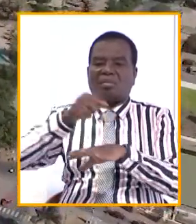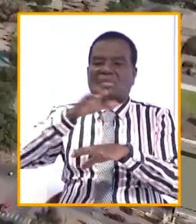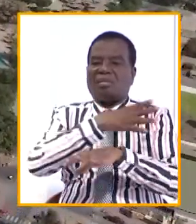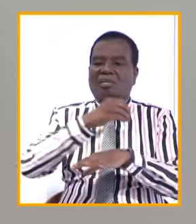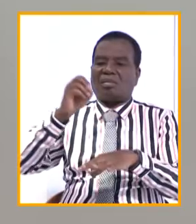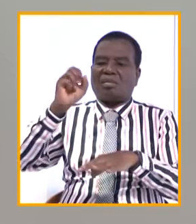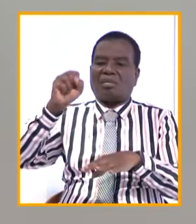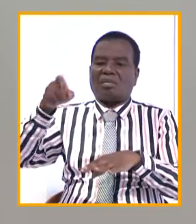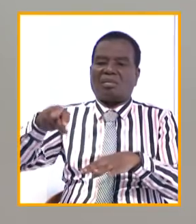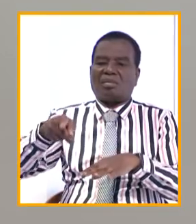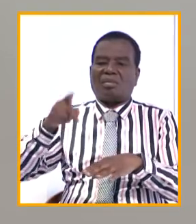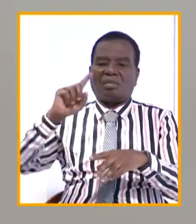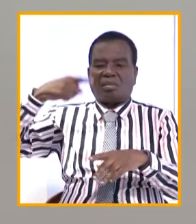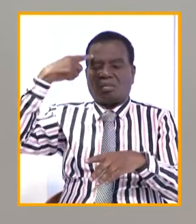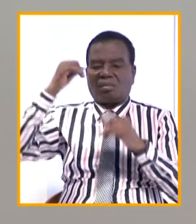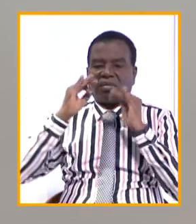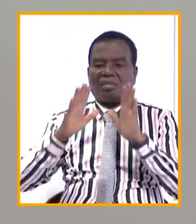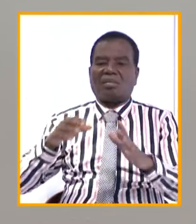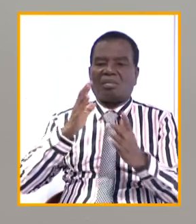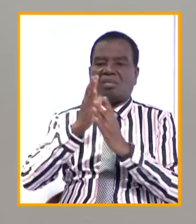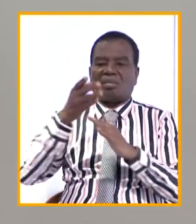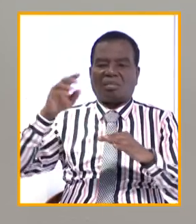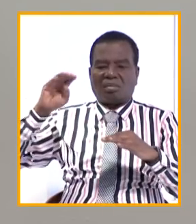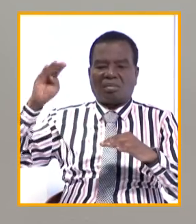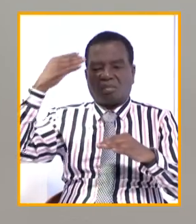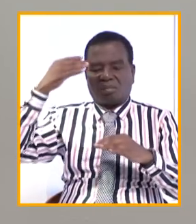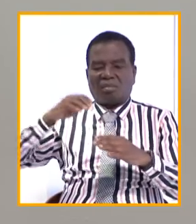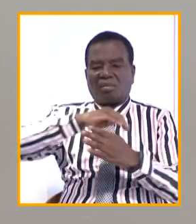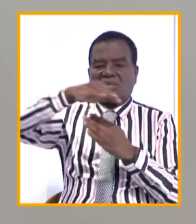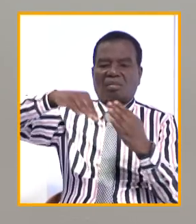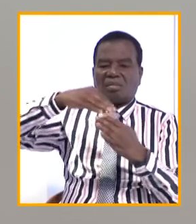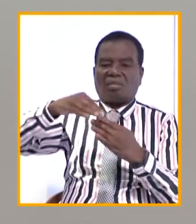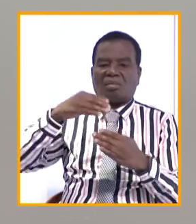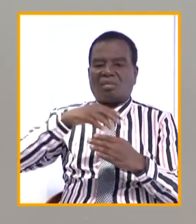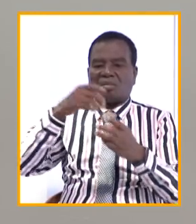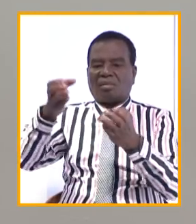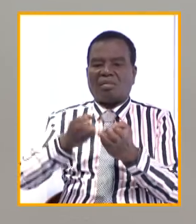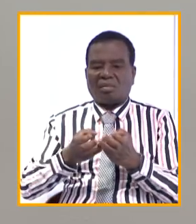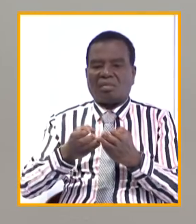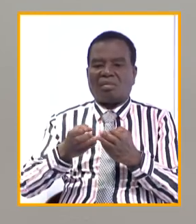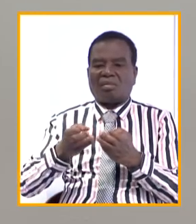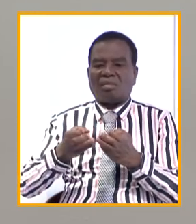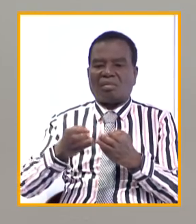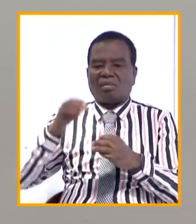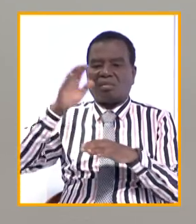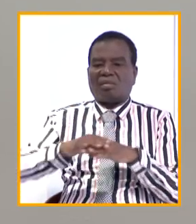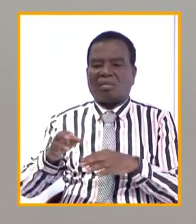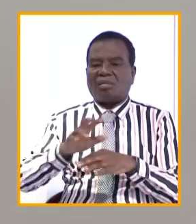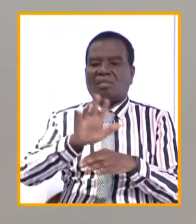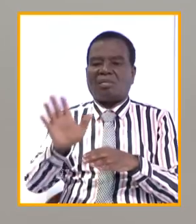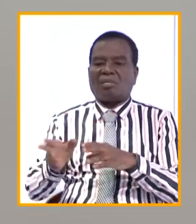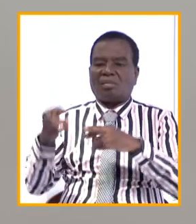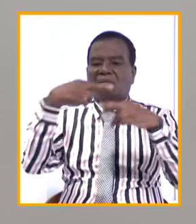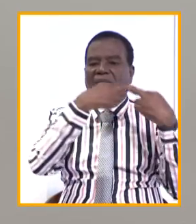à travers le ministère de l'Environnement et du Développement durable, compte donc sur votre